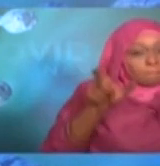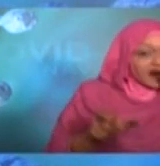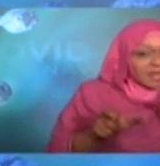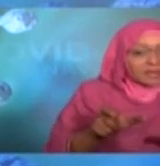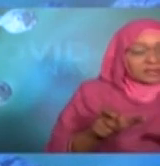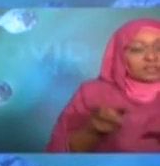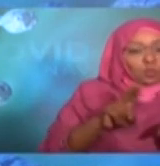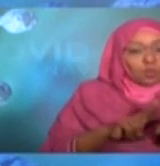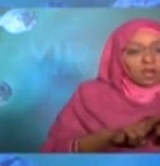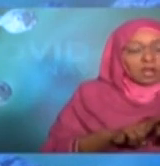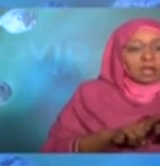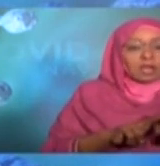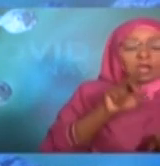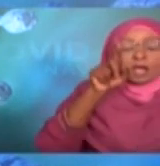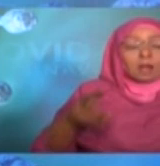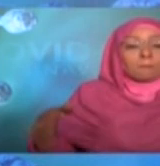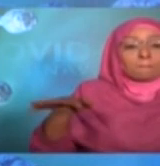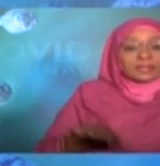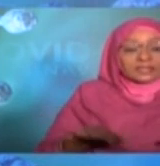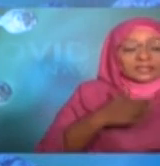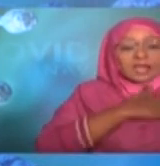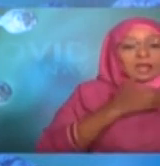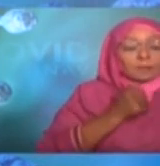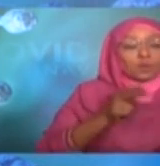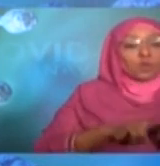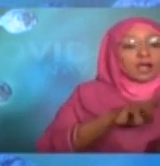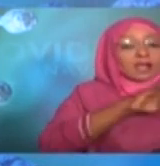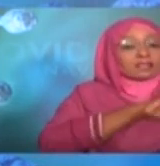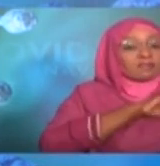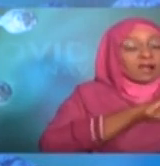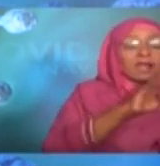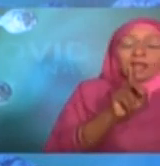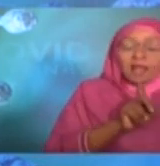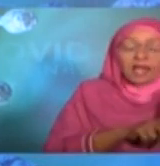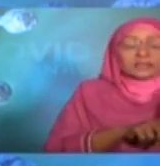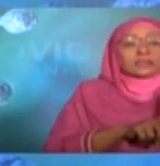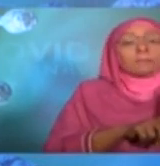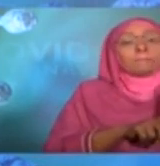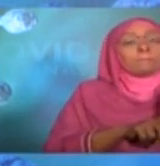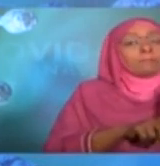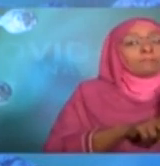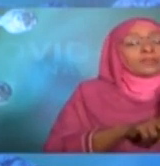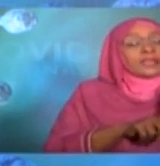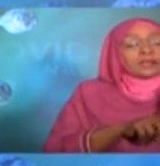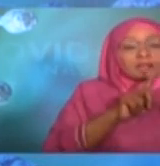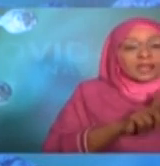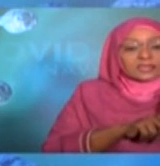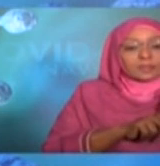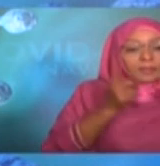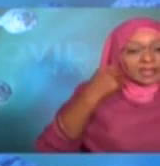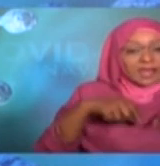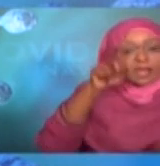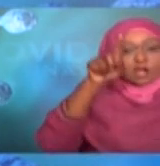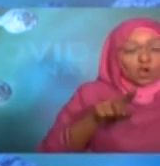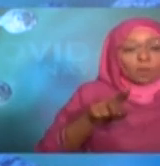يكون الرد المجلس الأمن والدفاع على هذه التوصية خلال اليوم، وسوف تعلن